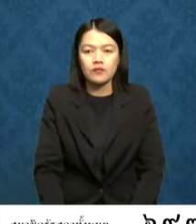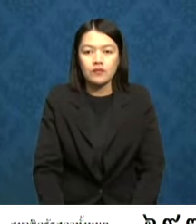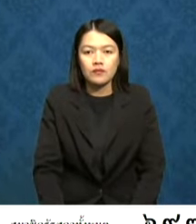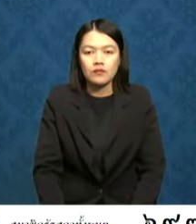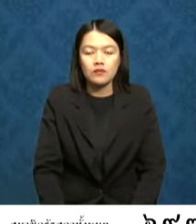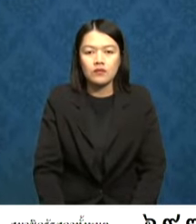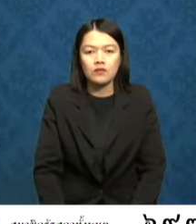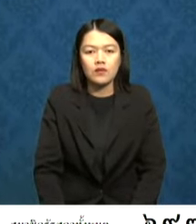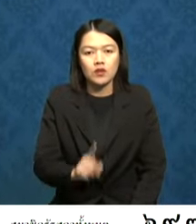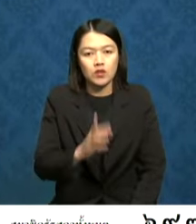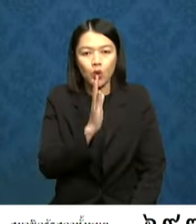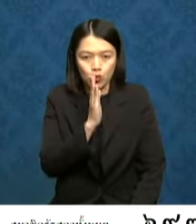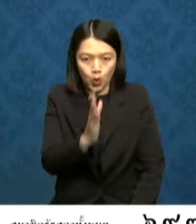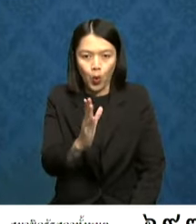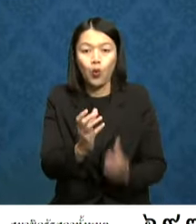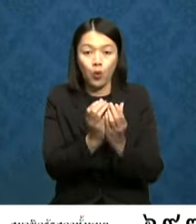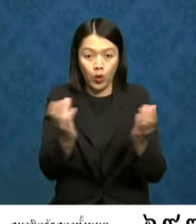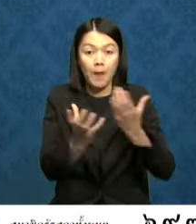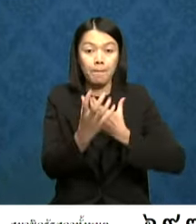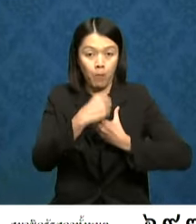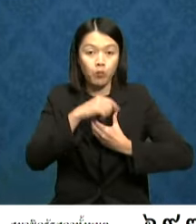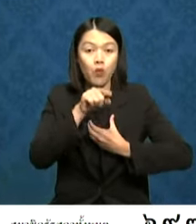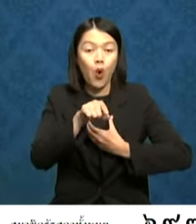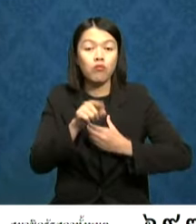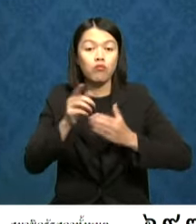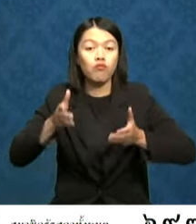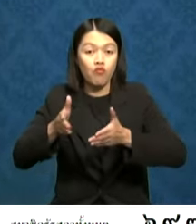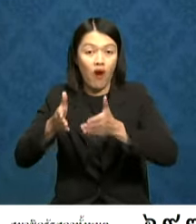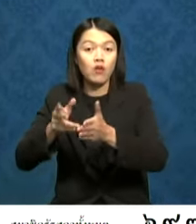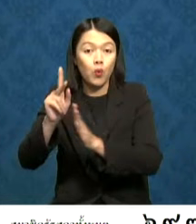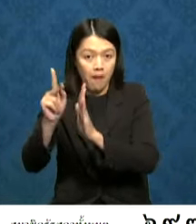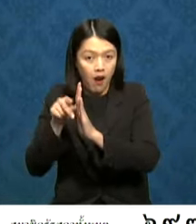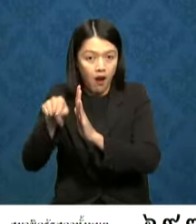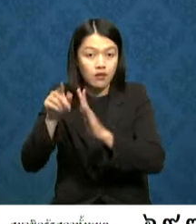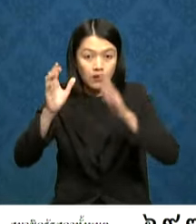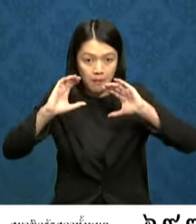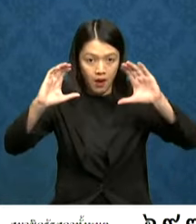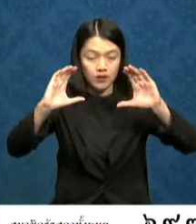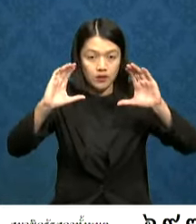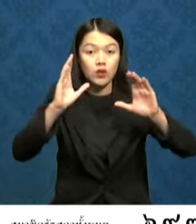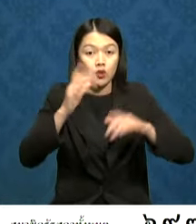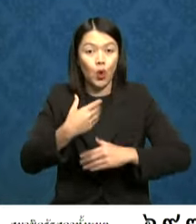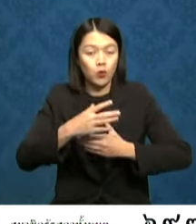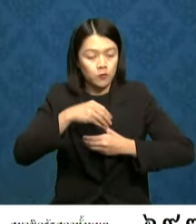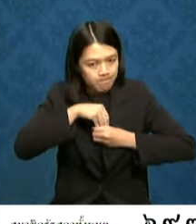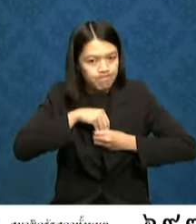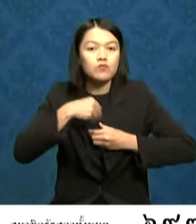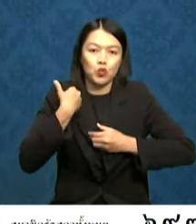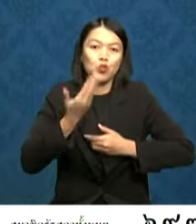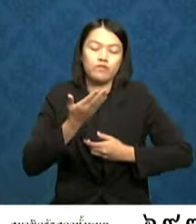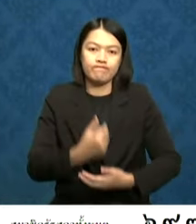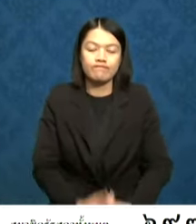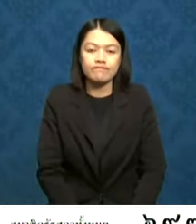คือหลักนิติรัฐนิติธรรมที่รัฐและรัฐบาลจะต้องยึดถือไว้